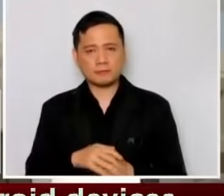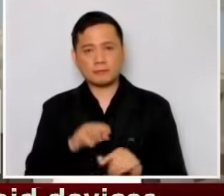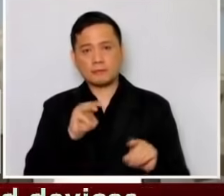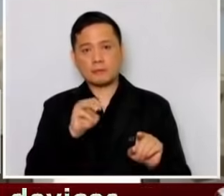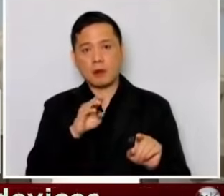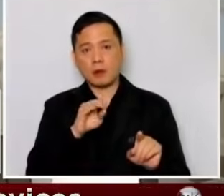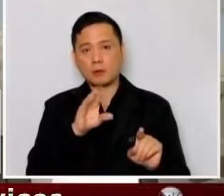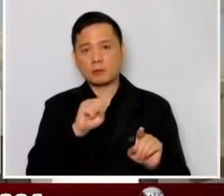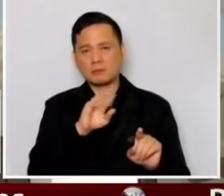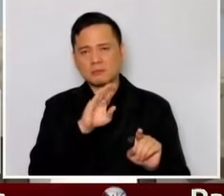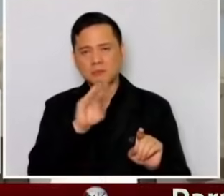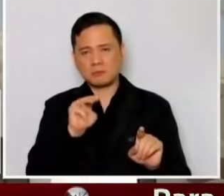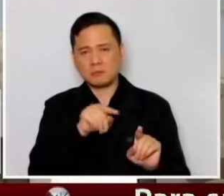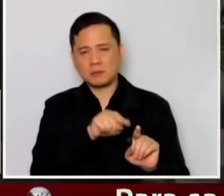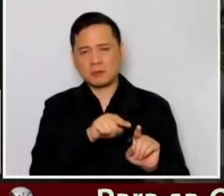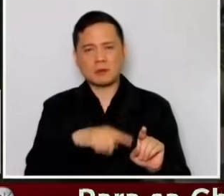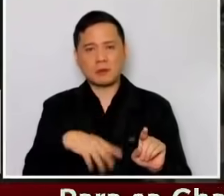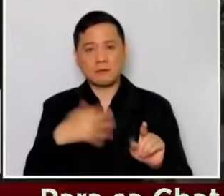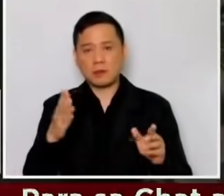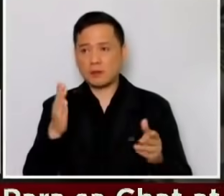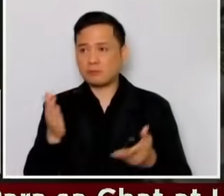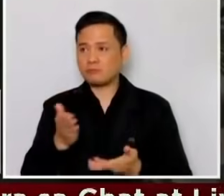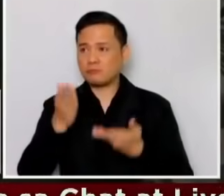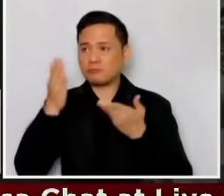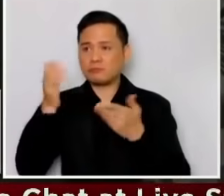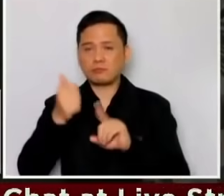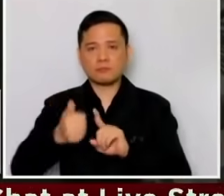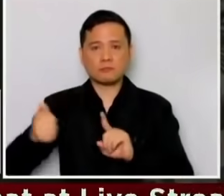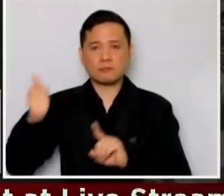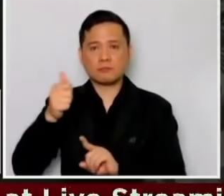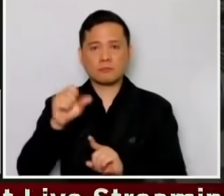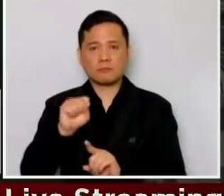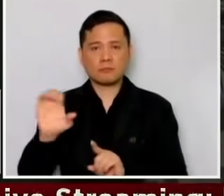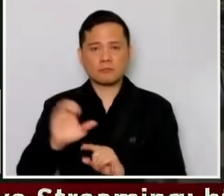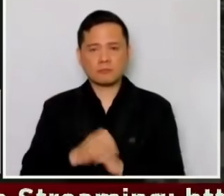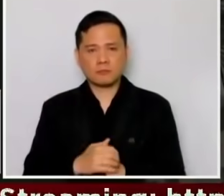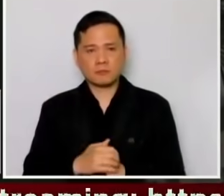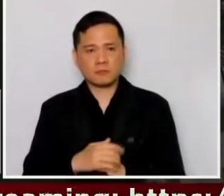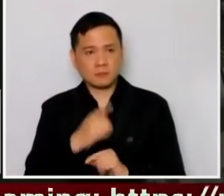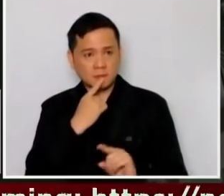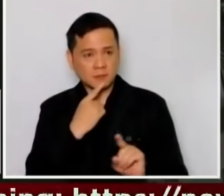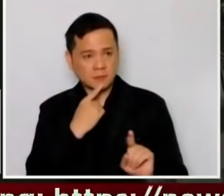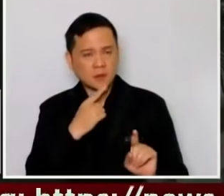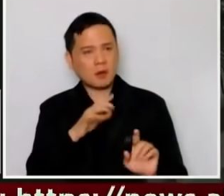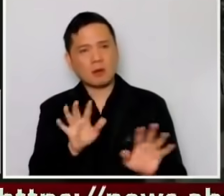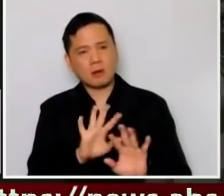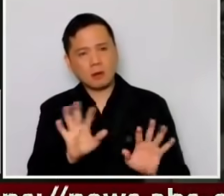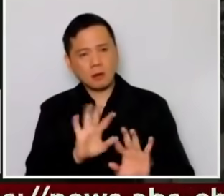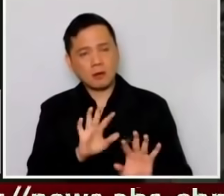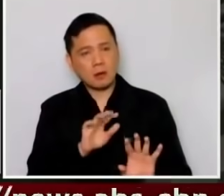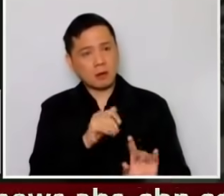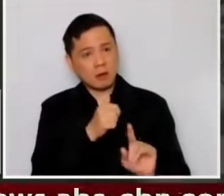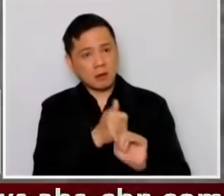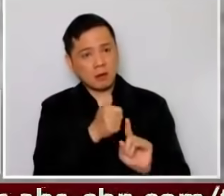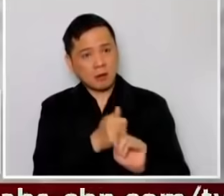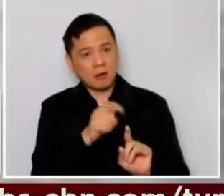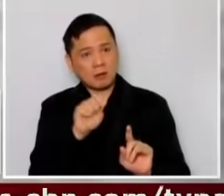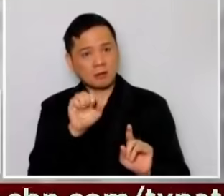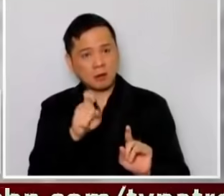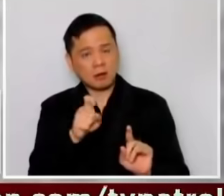1997 sa hindi pagbabayad ng buwis, kinatigan naman ng CA ang hatol na hindi paghahain ng tax